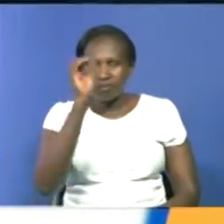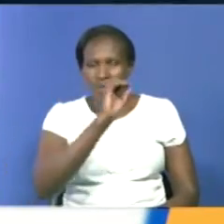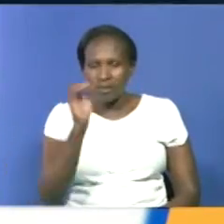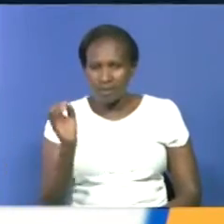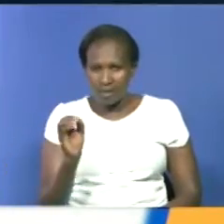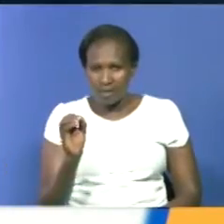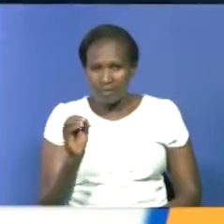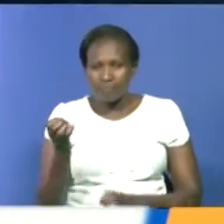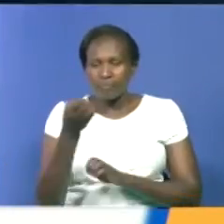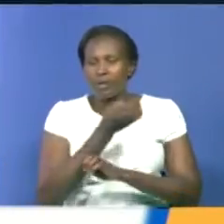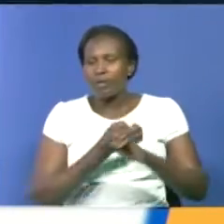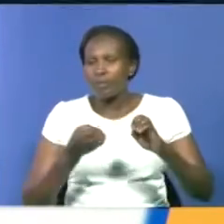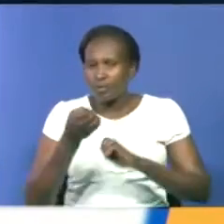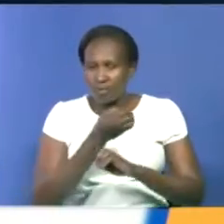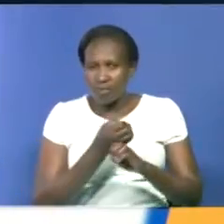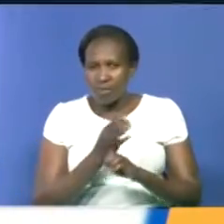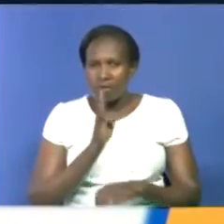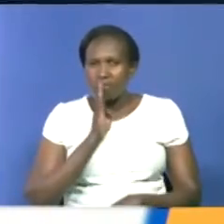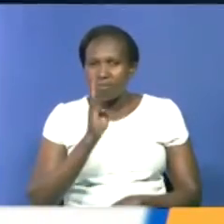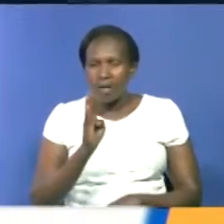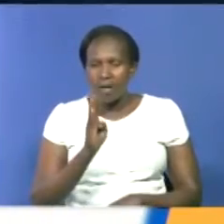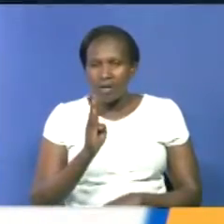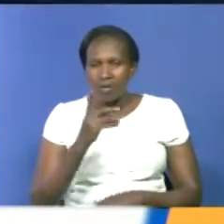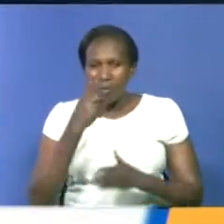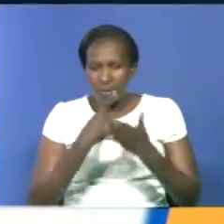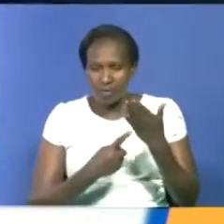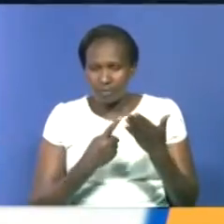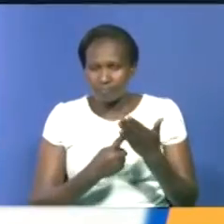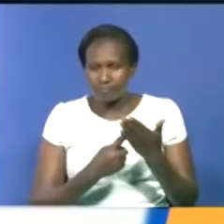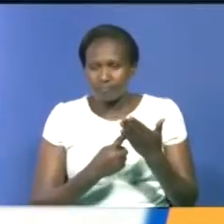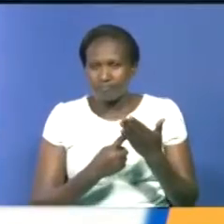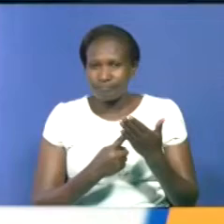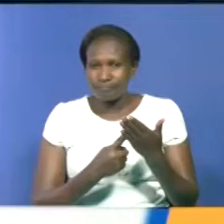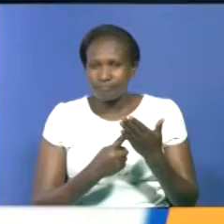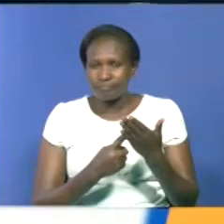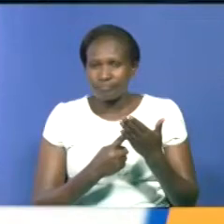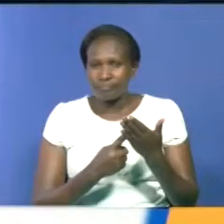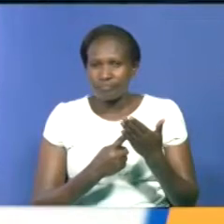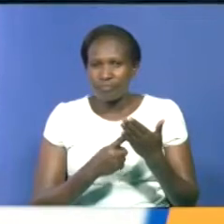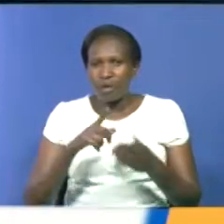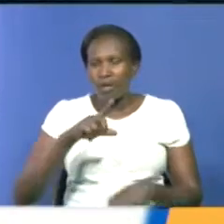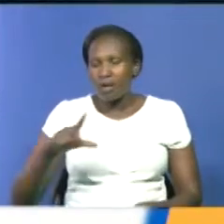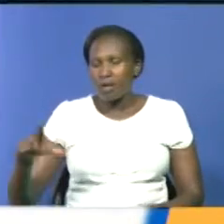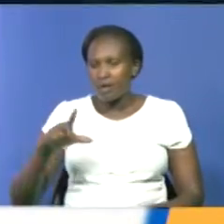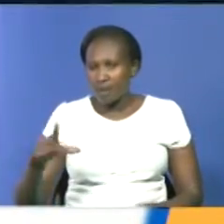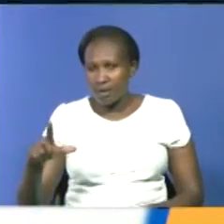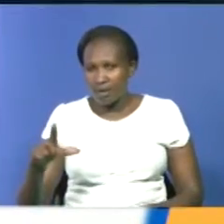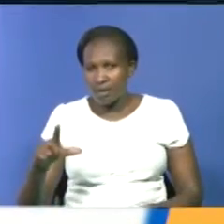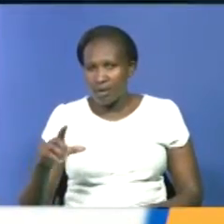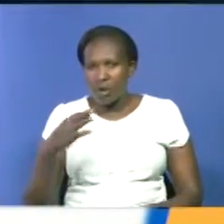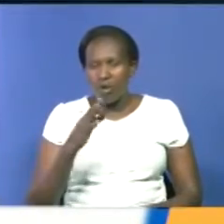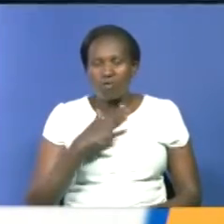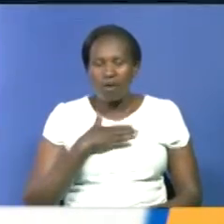blue economy binds us to a common destiny. Oceans are at the heart of our